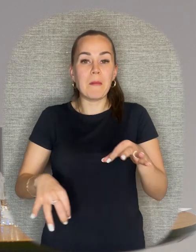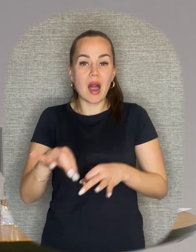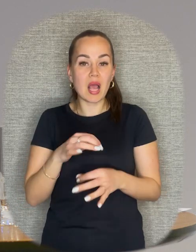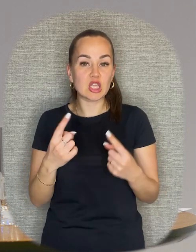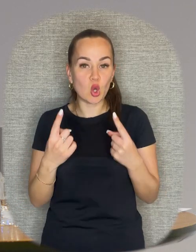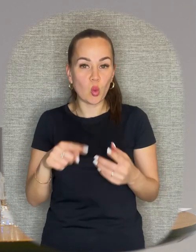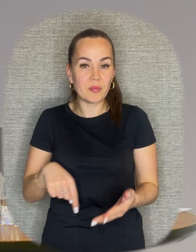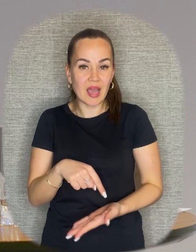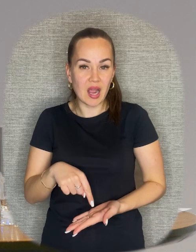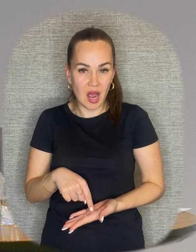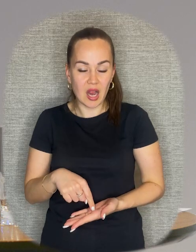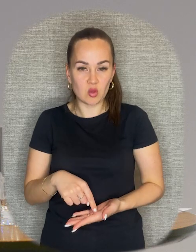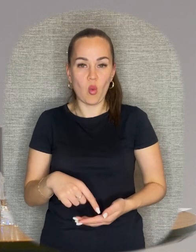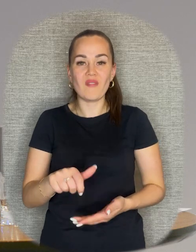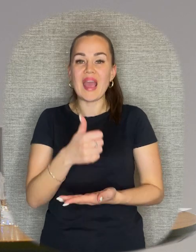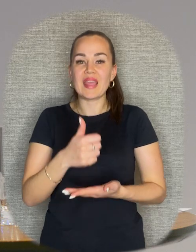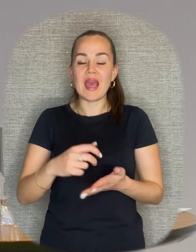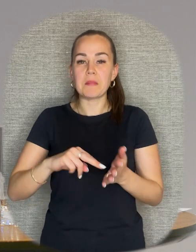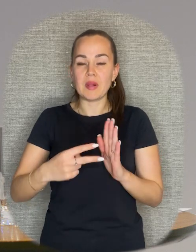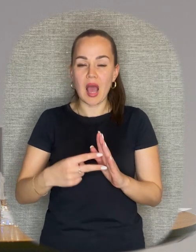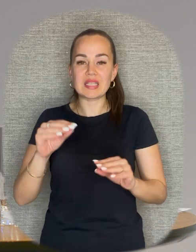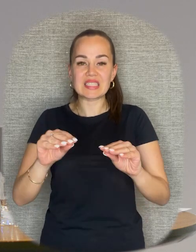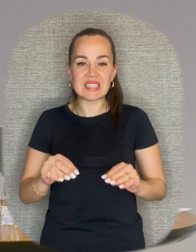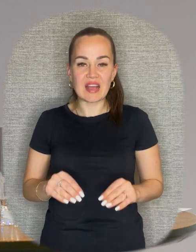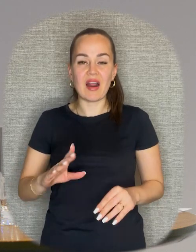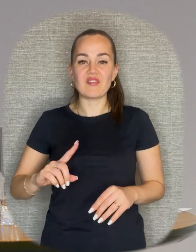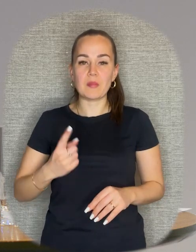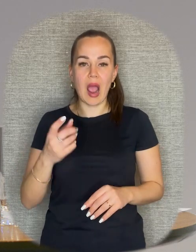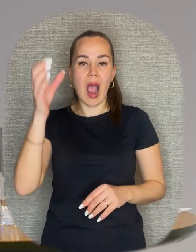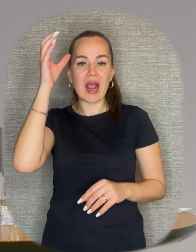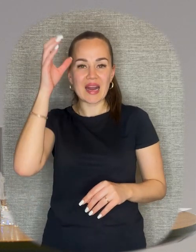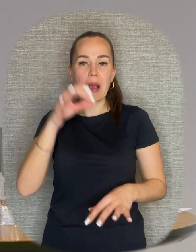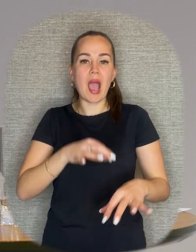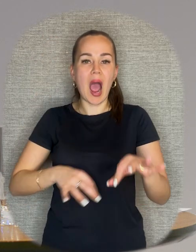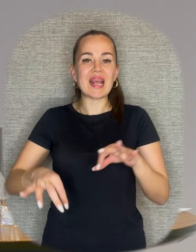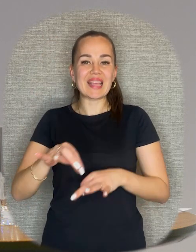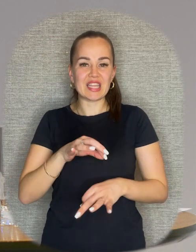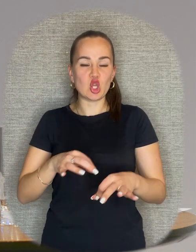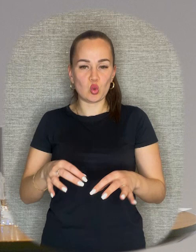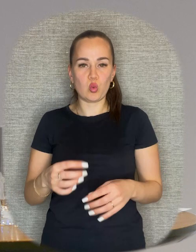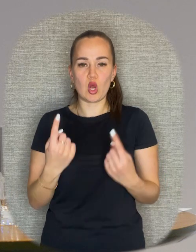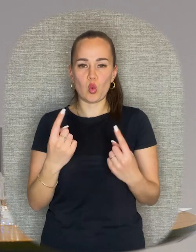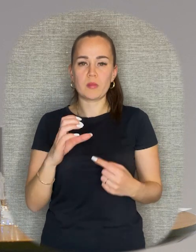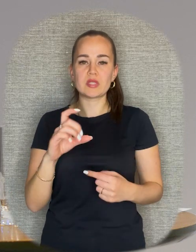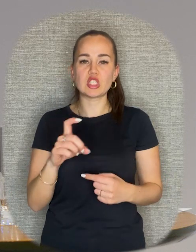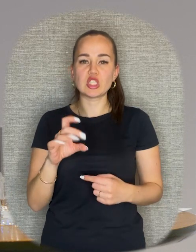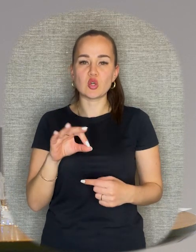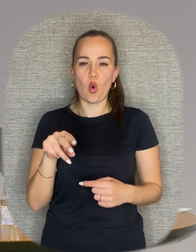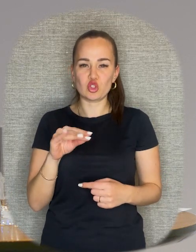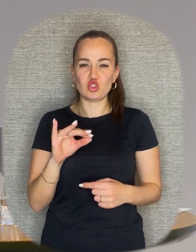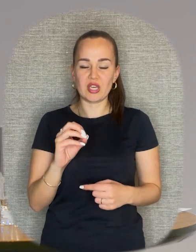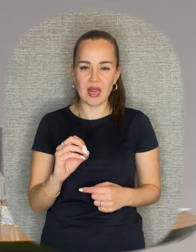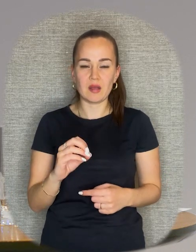главное что проекты крупных городов их генпланы составлялись в мастерских академии архитектуры крупными